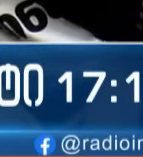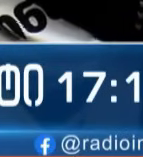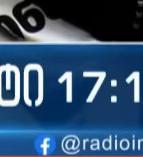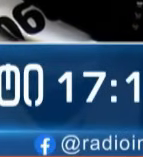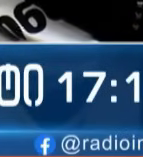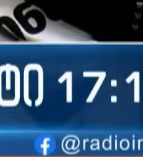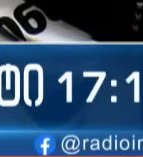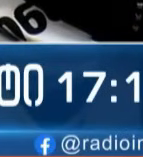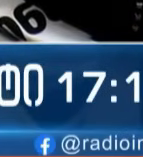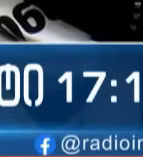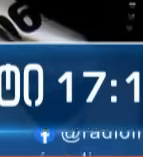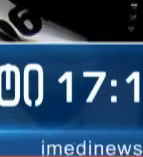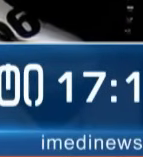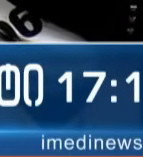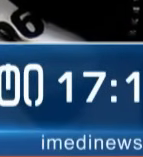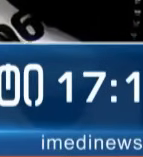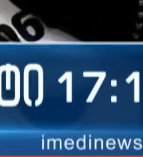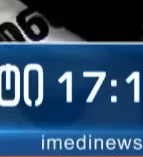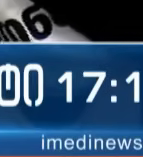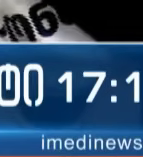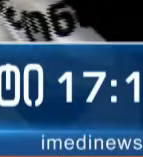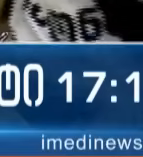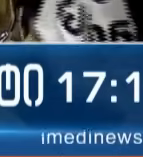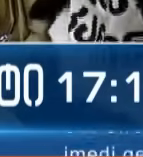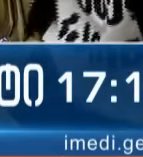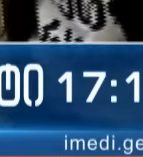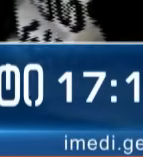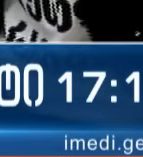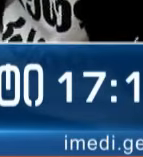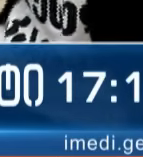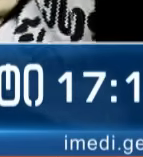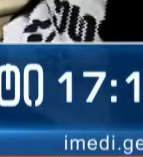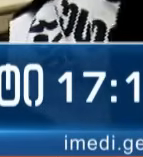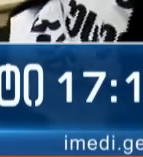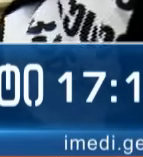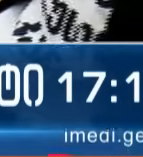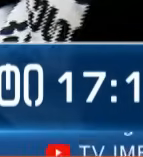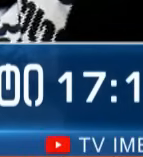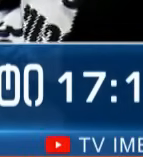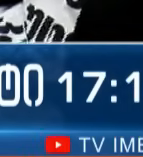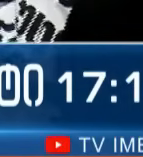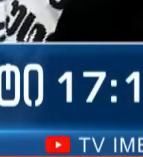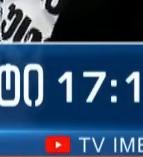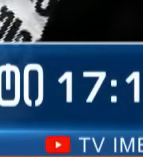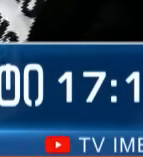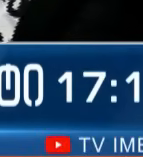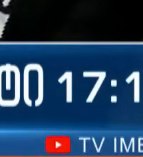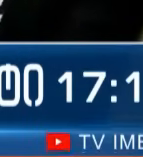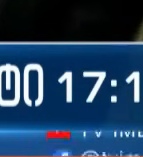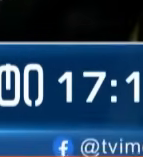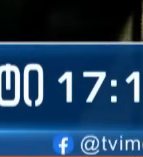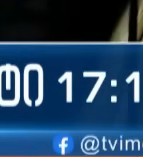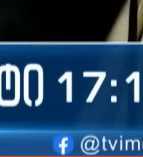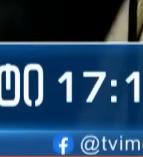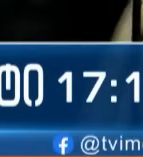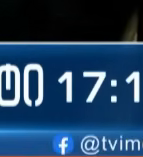რაში მდგომარეობდა რეალობა და ეს არის განსაკუთრებული და ისტორიული გადაწყვეტილება,